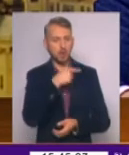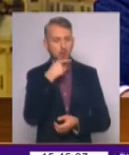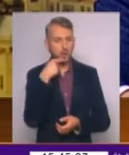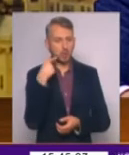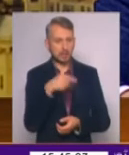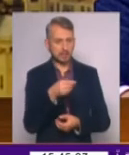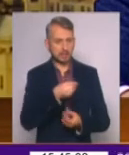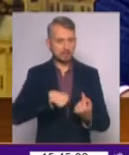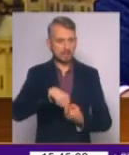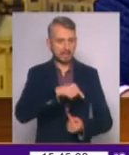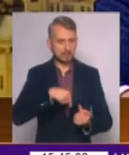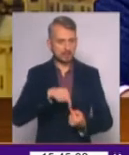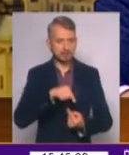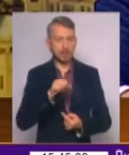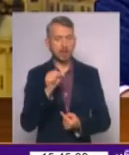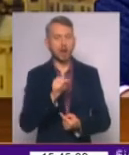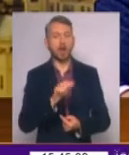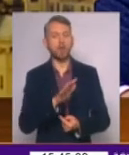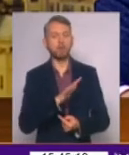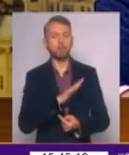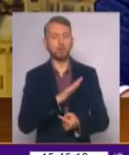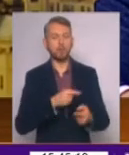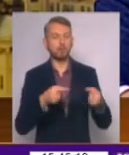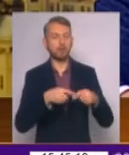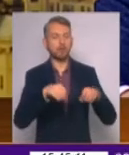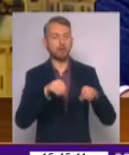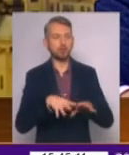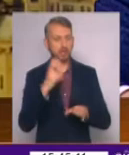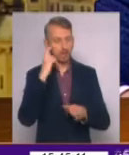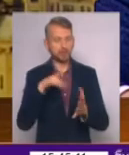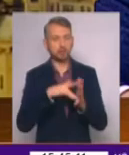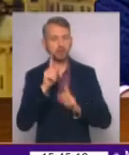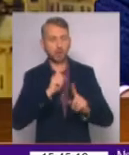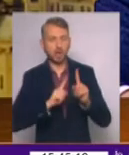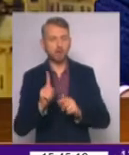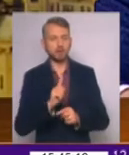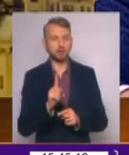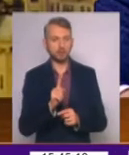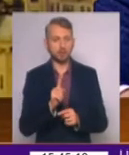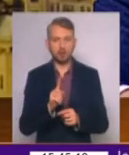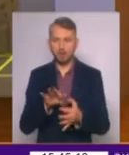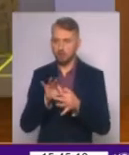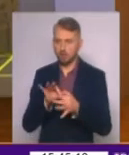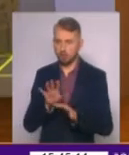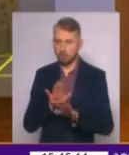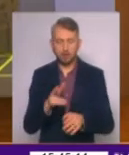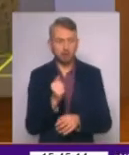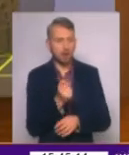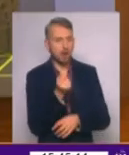російський бізнес. А було відповідне рішення Київської міської ради, що не співпрацювати, що